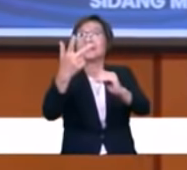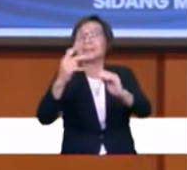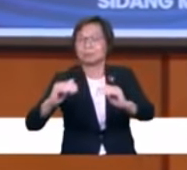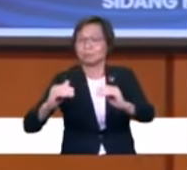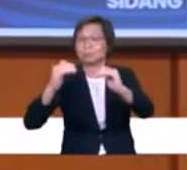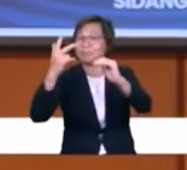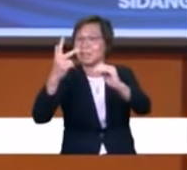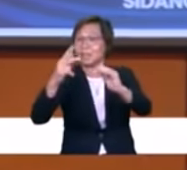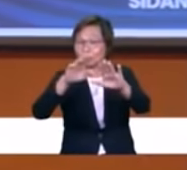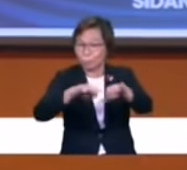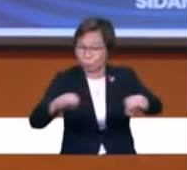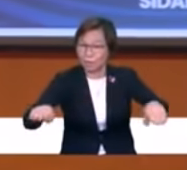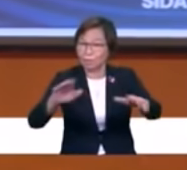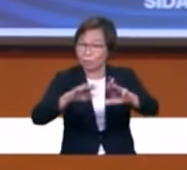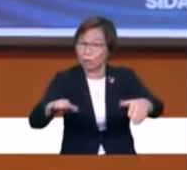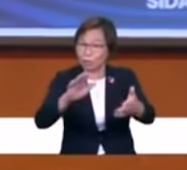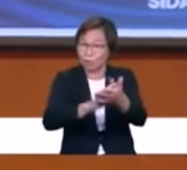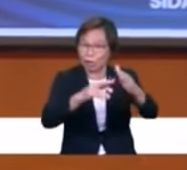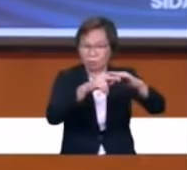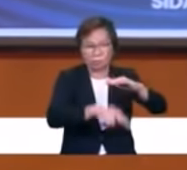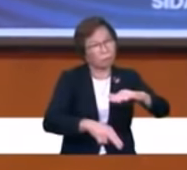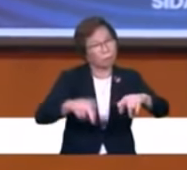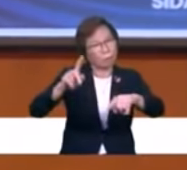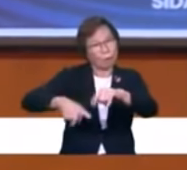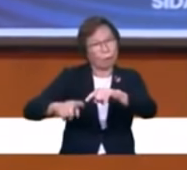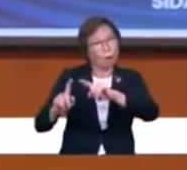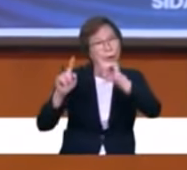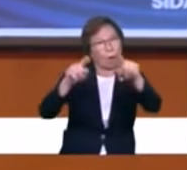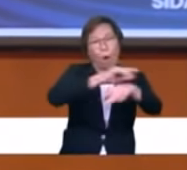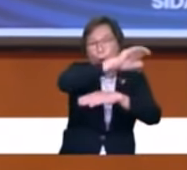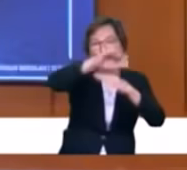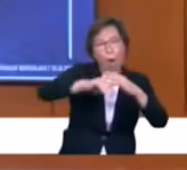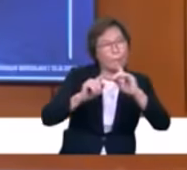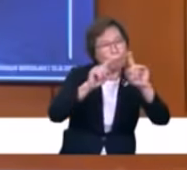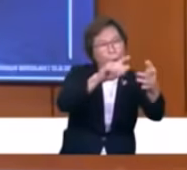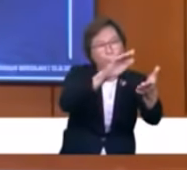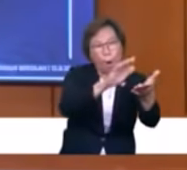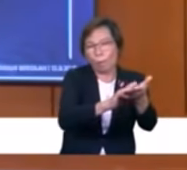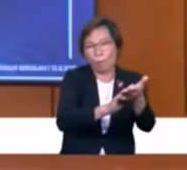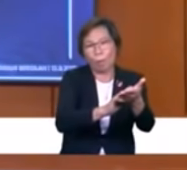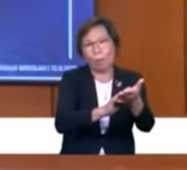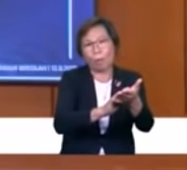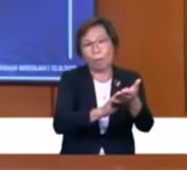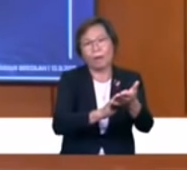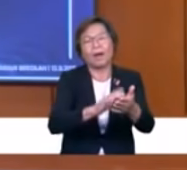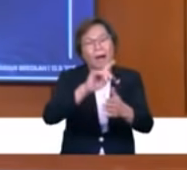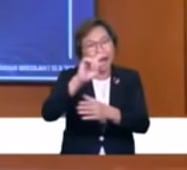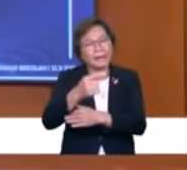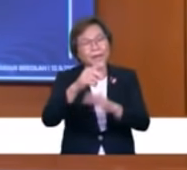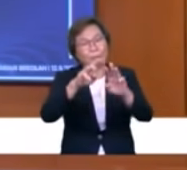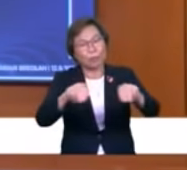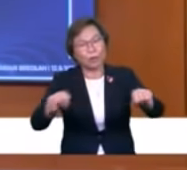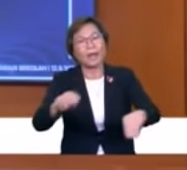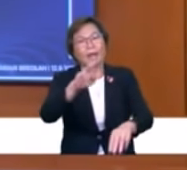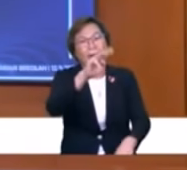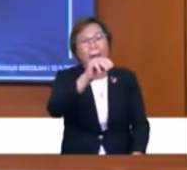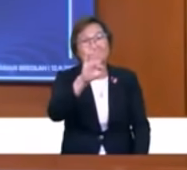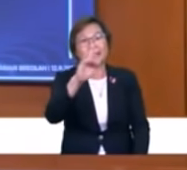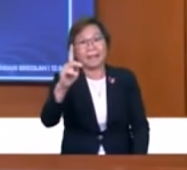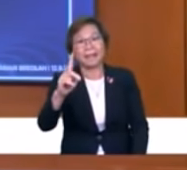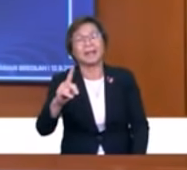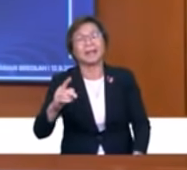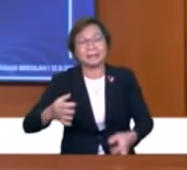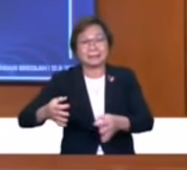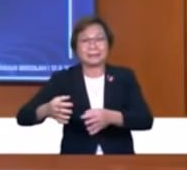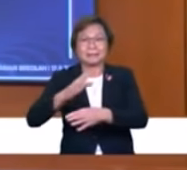murid sekolah rendah masih lagi belum ke sekolah secara keseluruhannya hanya murid embek eyes dijelaskan